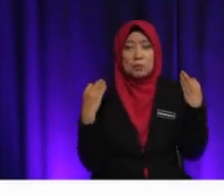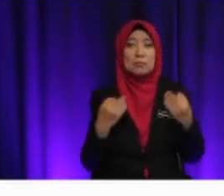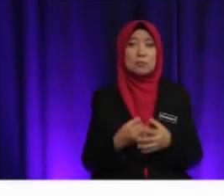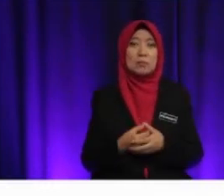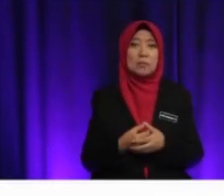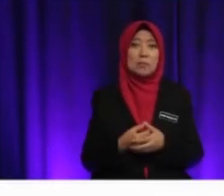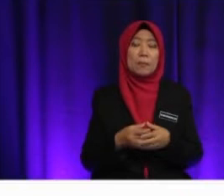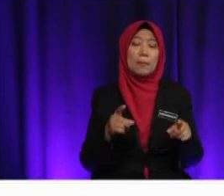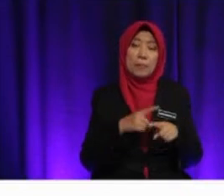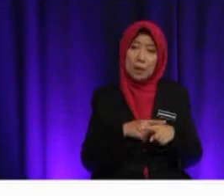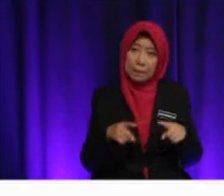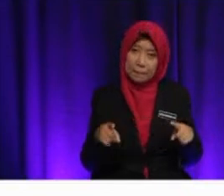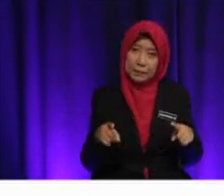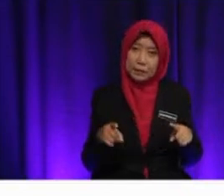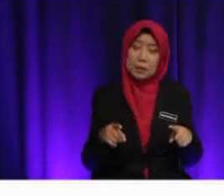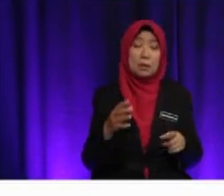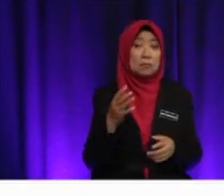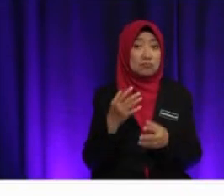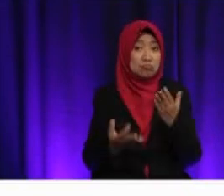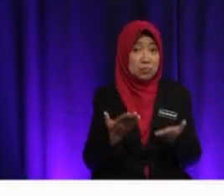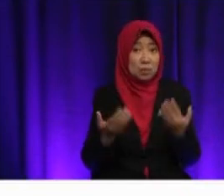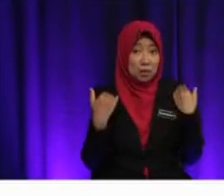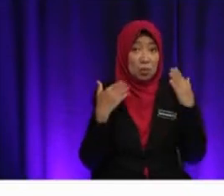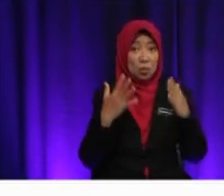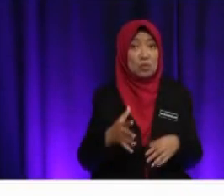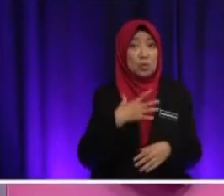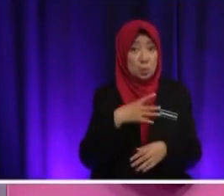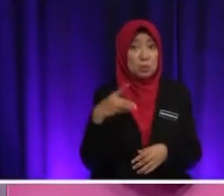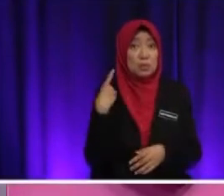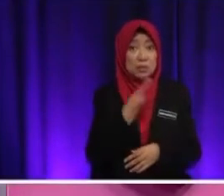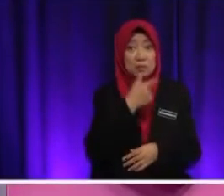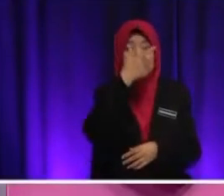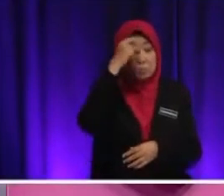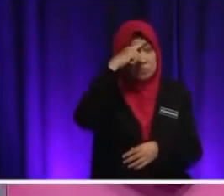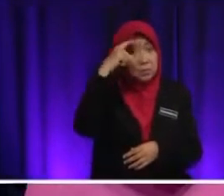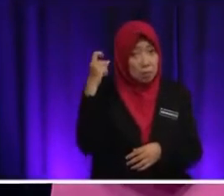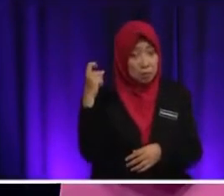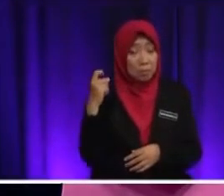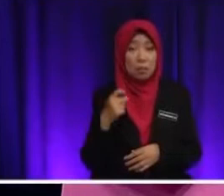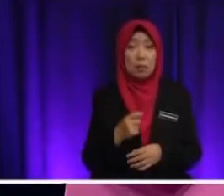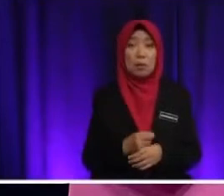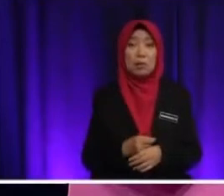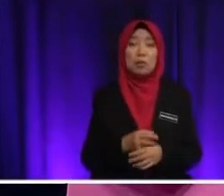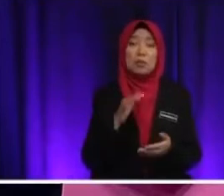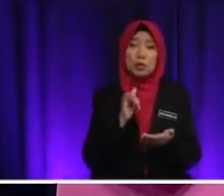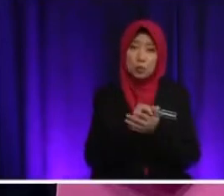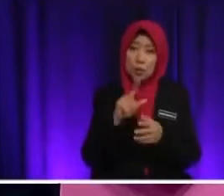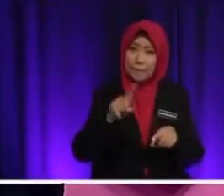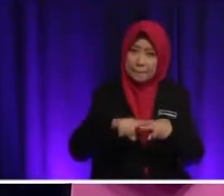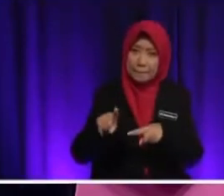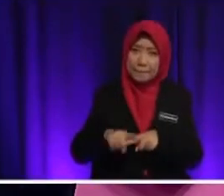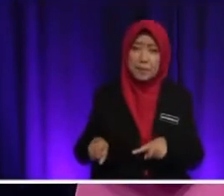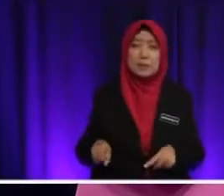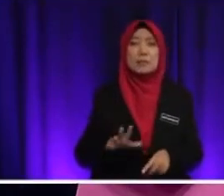sebenarnya mungkin orang berkenan kat kita sebab kita hitam. Betul. Kalau putih orang tak suka, contoh. Ada pula, begitulah berbeza cita rasa